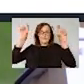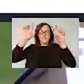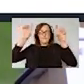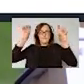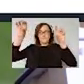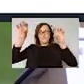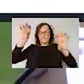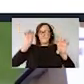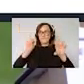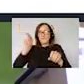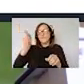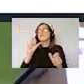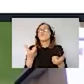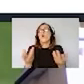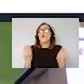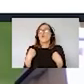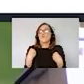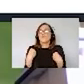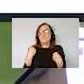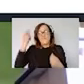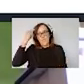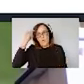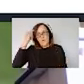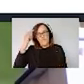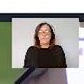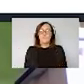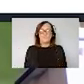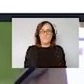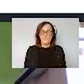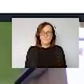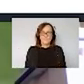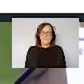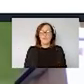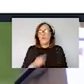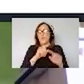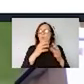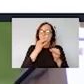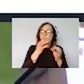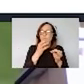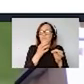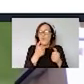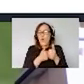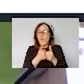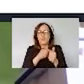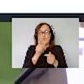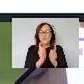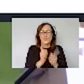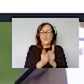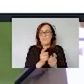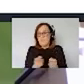element, jak Państwo, co Państwu zostaje w głowie, a ja szybciutko lecę dalej. Quizy, aktywizacja i to już bardzo szybko,